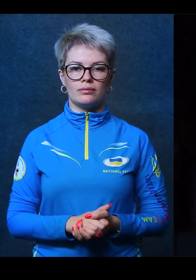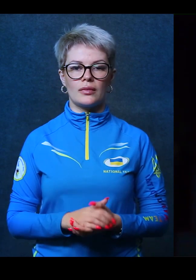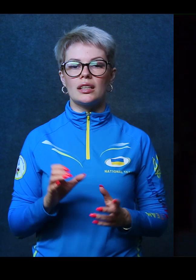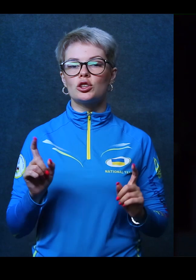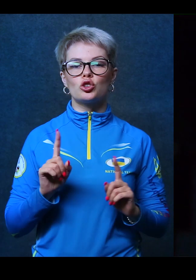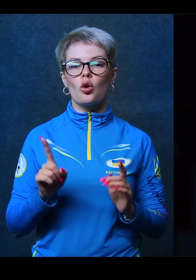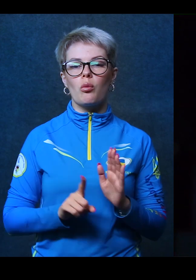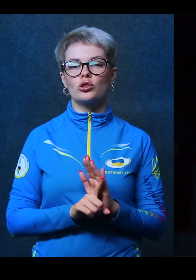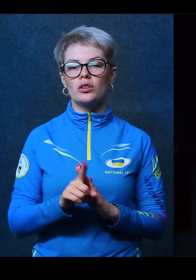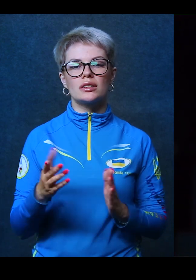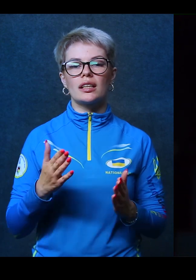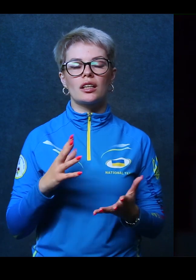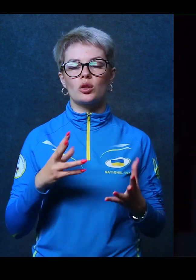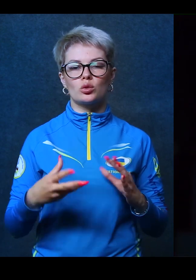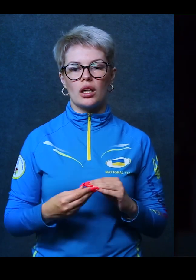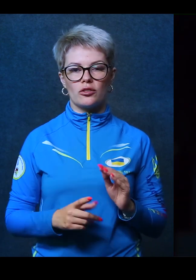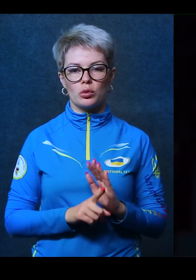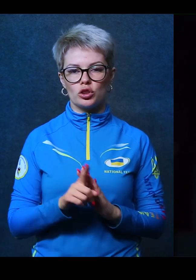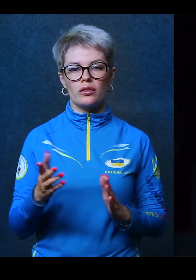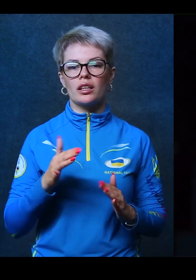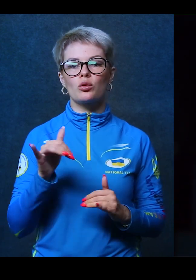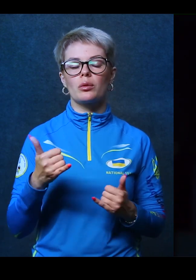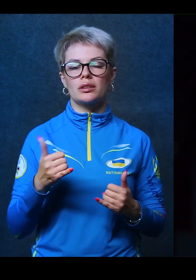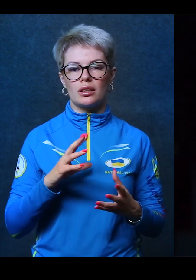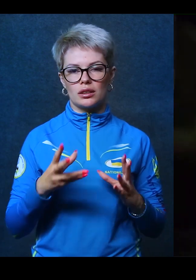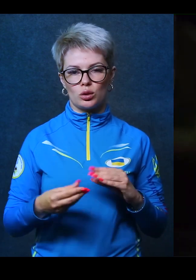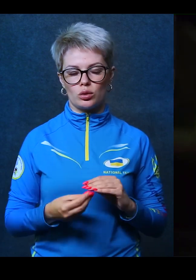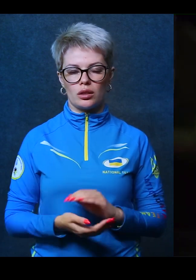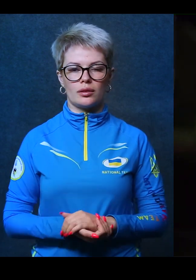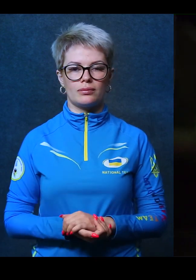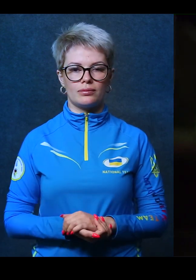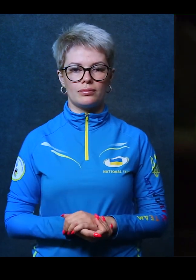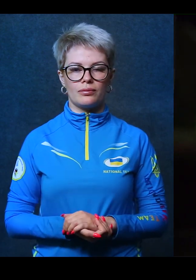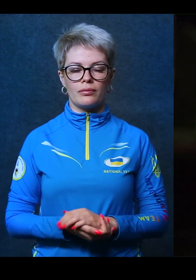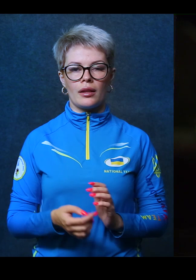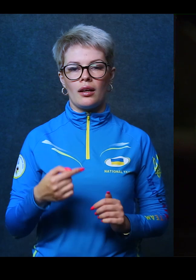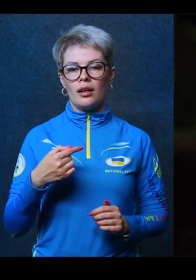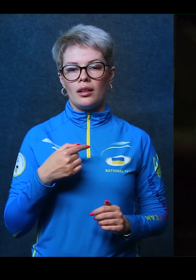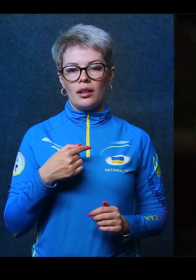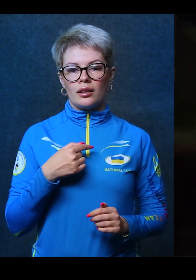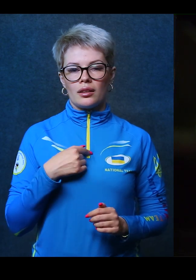З чого починав? От з яких результатів починав і які в тебе зараз? Я